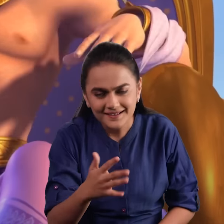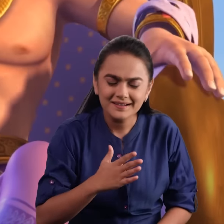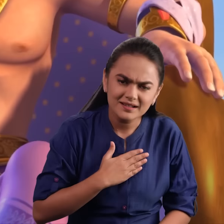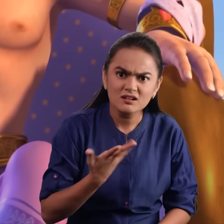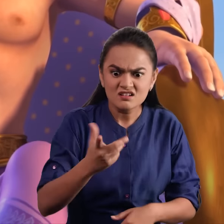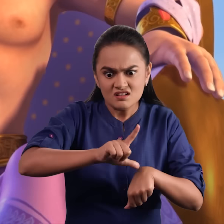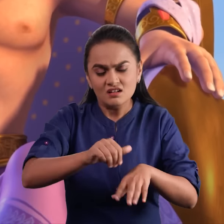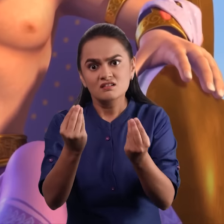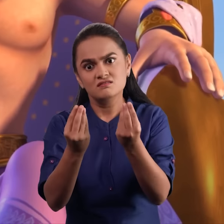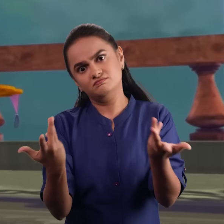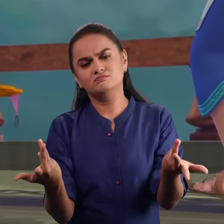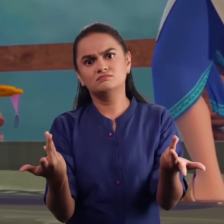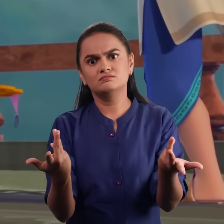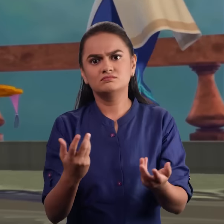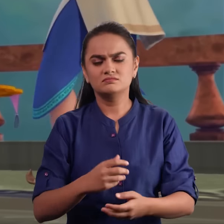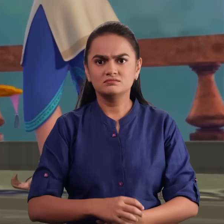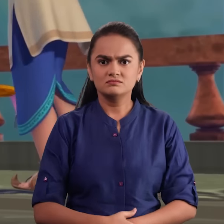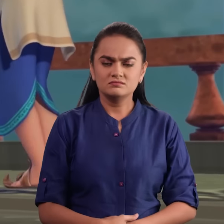महाराज। बड़ी ही देर लगा दी।